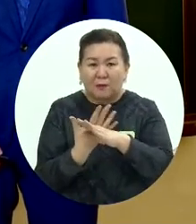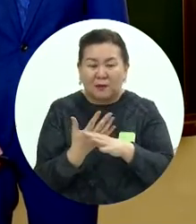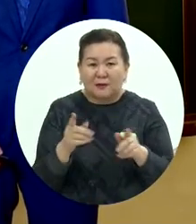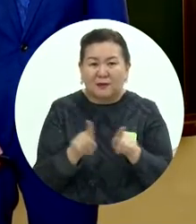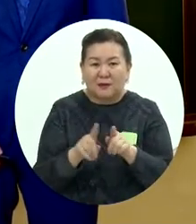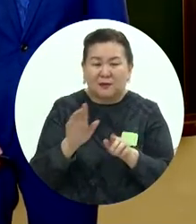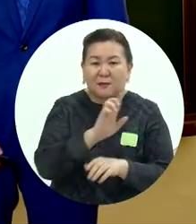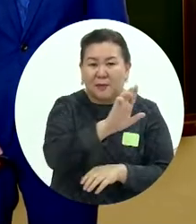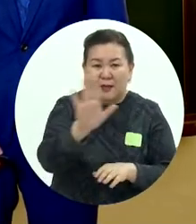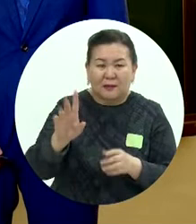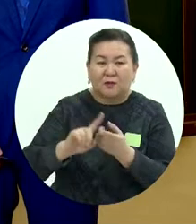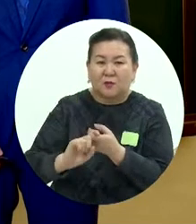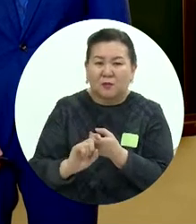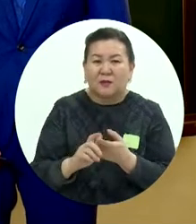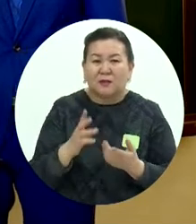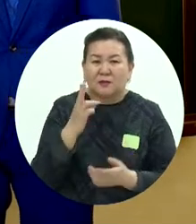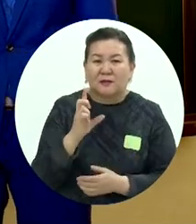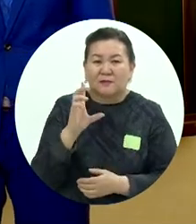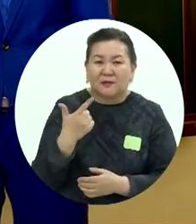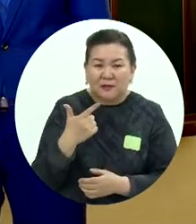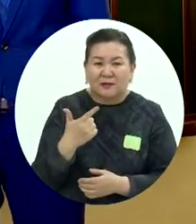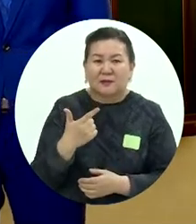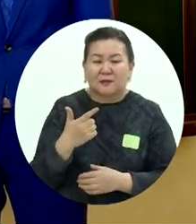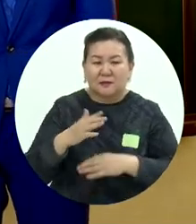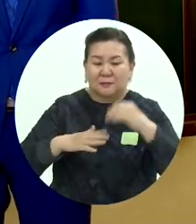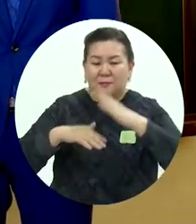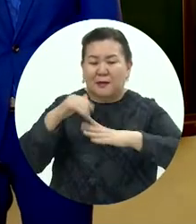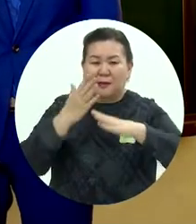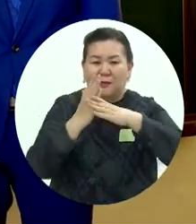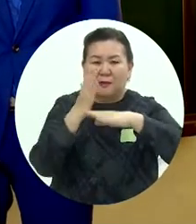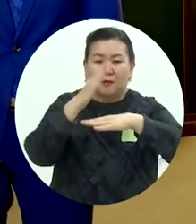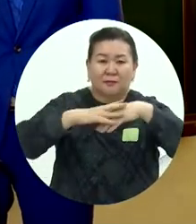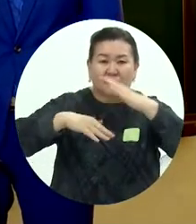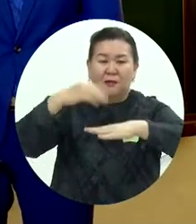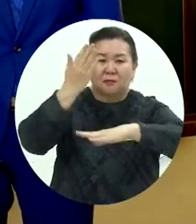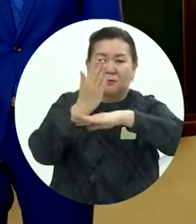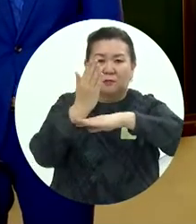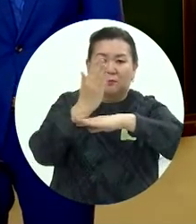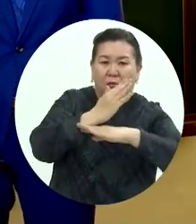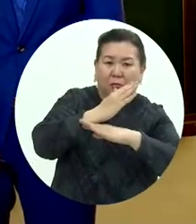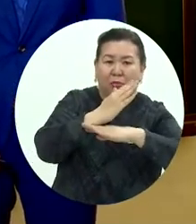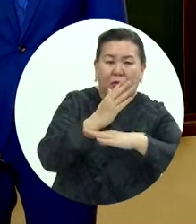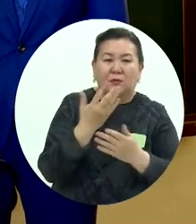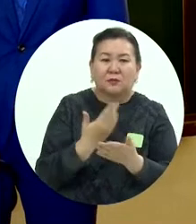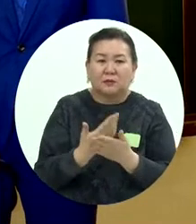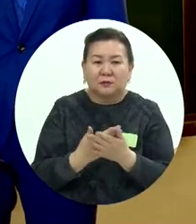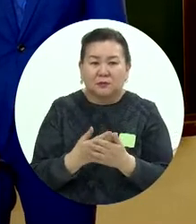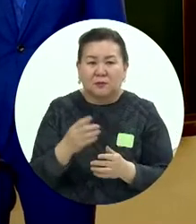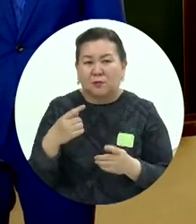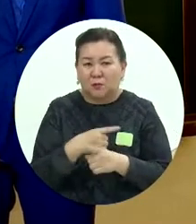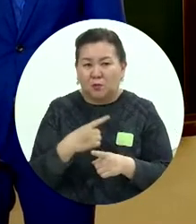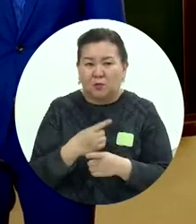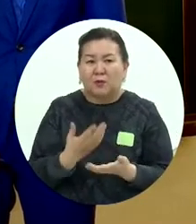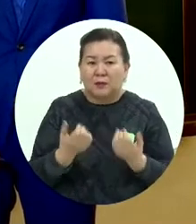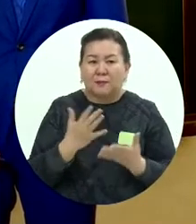хангадаг байгаа. А гэвч цэвдэг чулуулаг гиснэр барилгын хаан хагас нурах, зам эвдрэх, хөрсний гус дүүсгэх хэмт цөрм нөлөөтэй байж